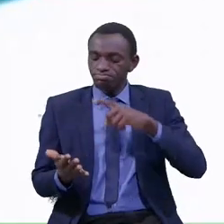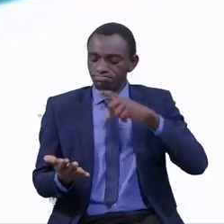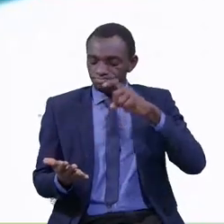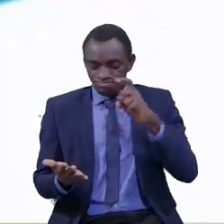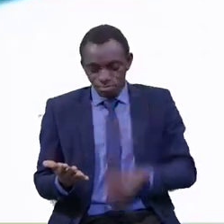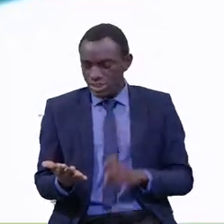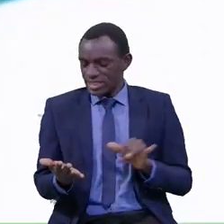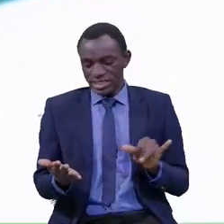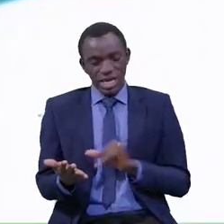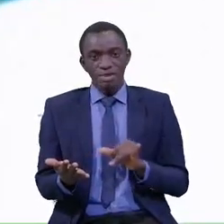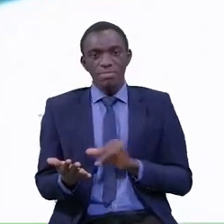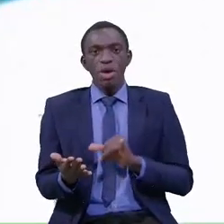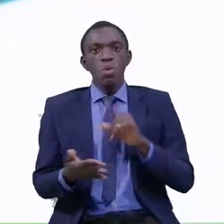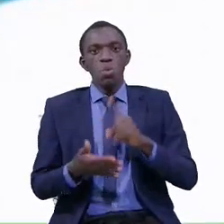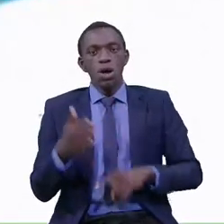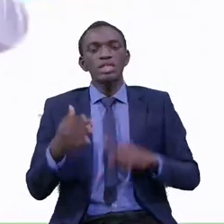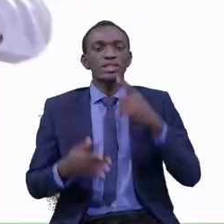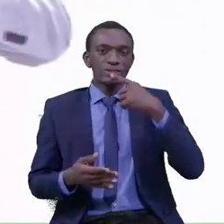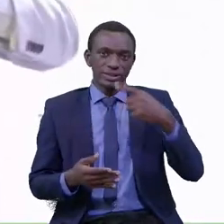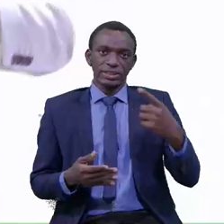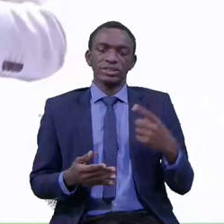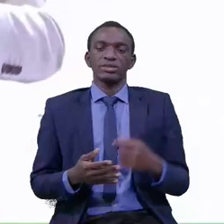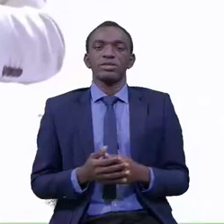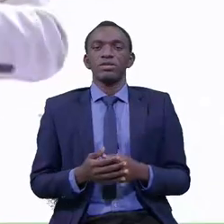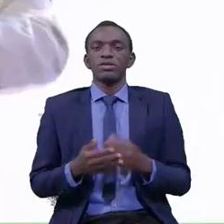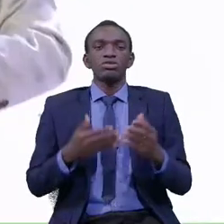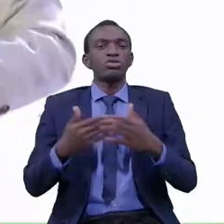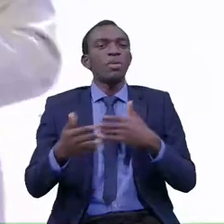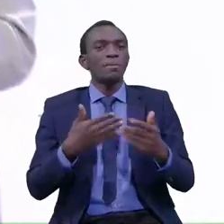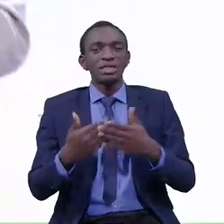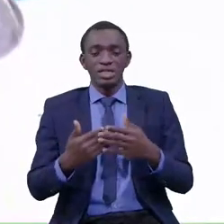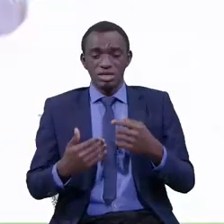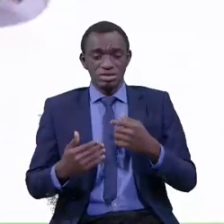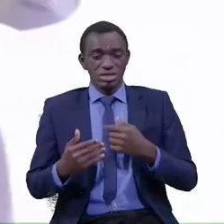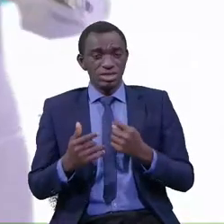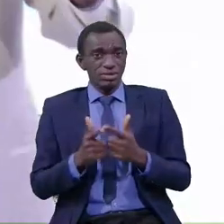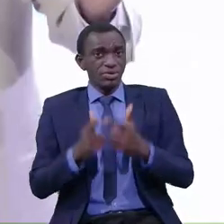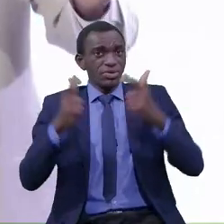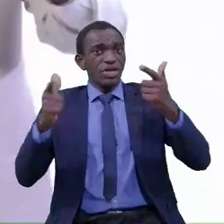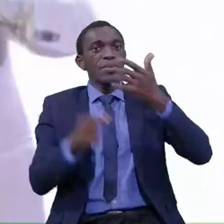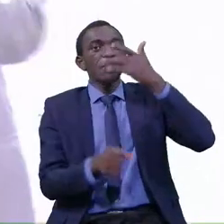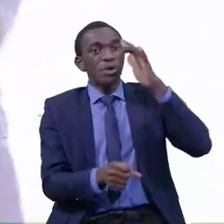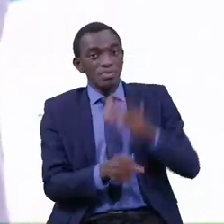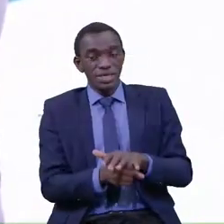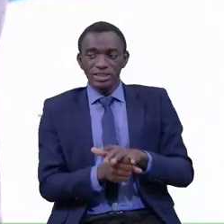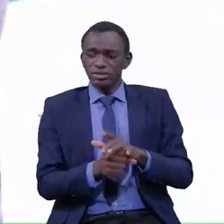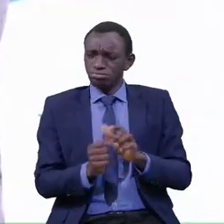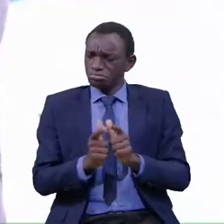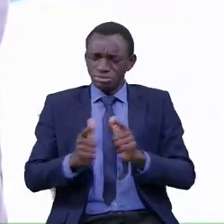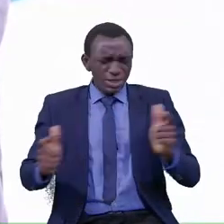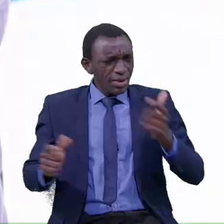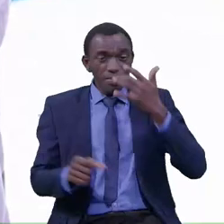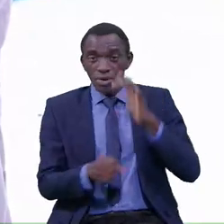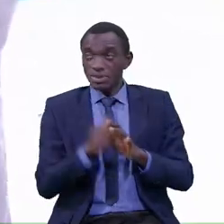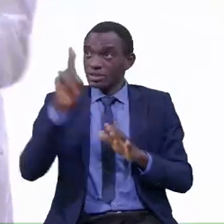qu'il dit. Peu importe la grande promesse que le Seigneur donne, il dit